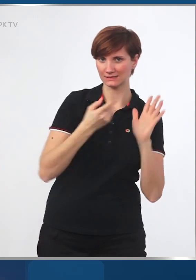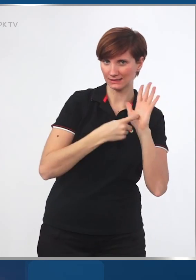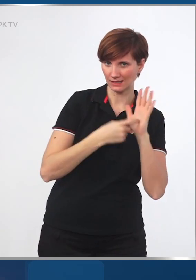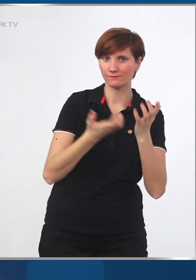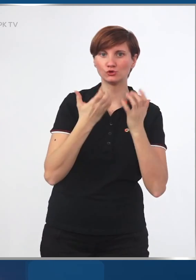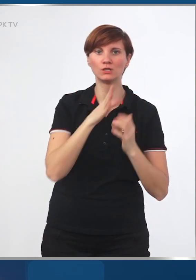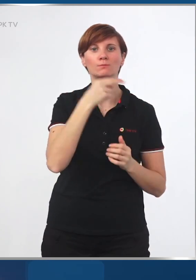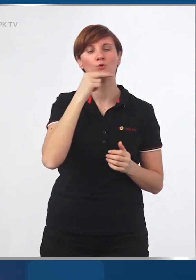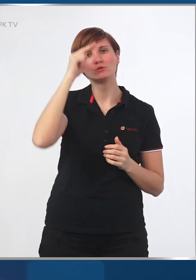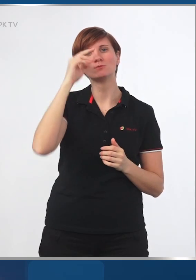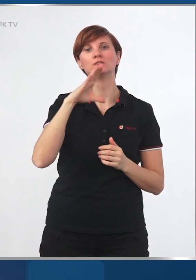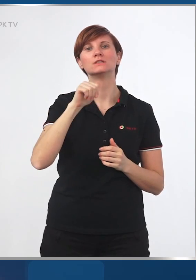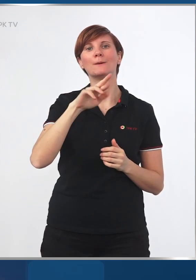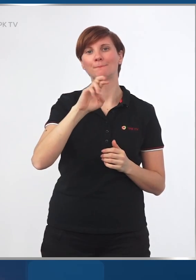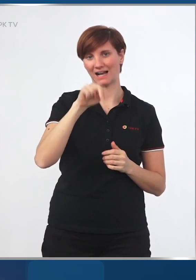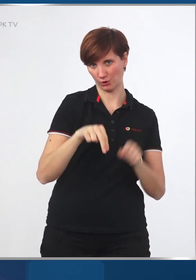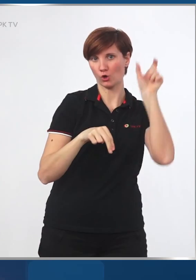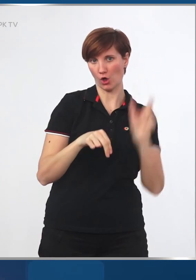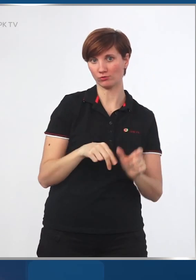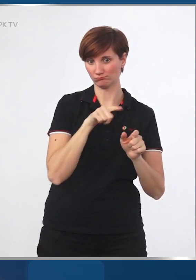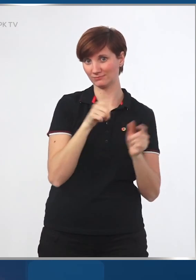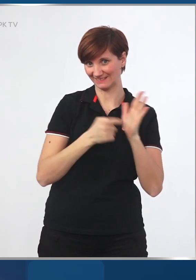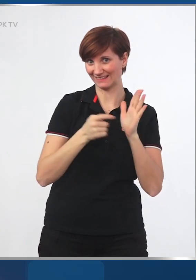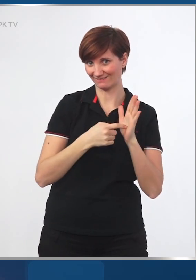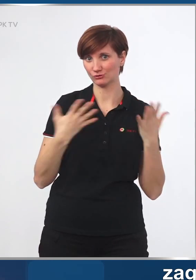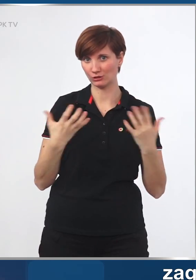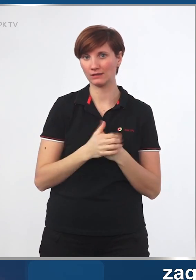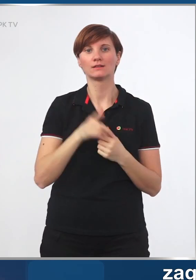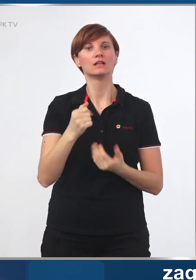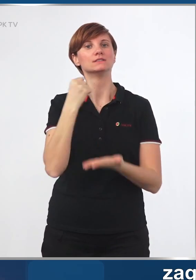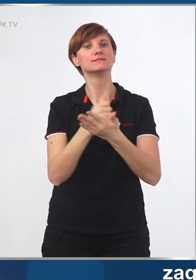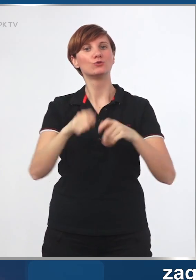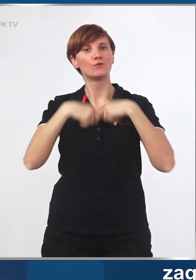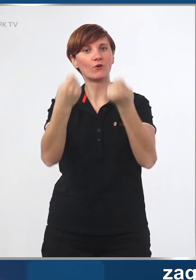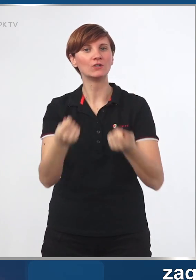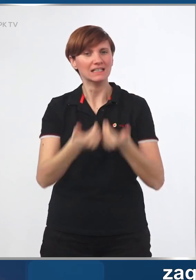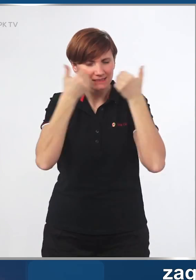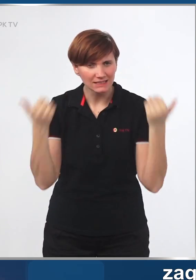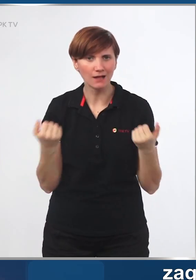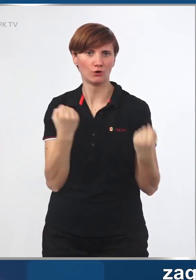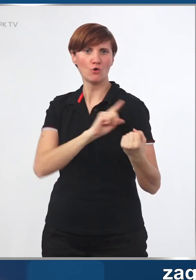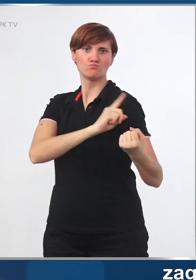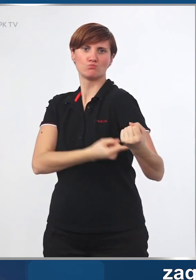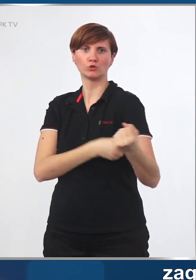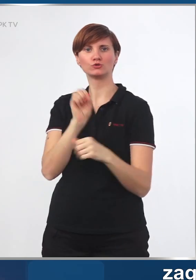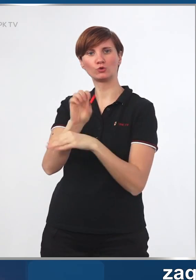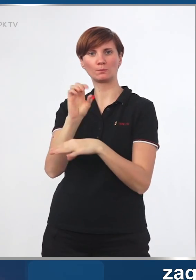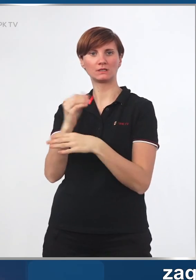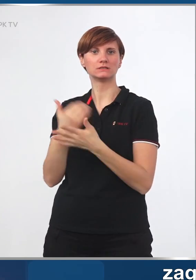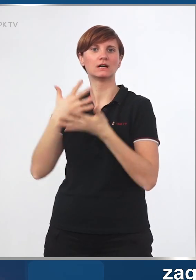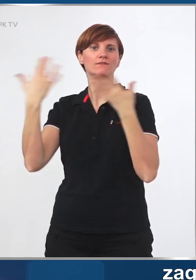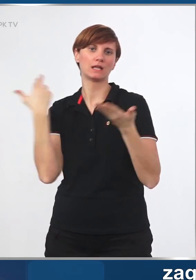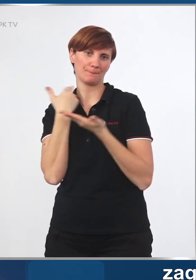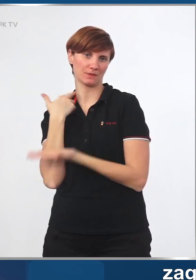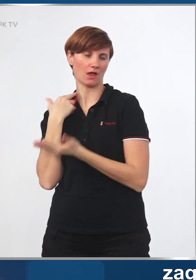Muster in der Forderungslinie von Herrn Cameron, also er versucht für